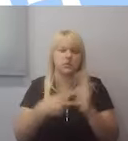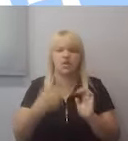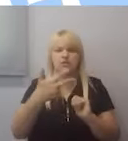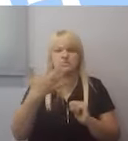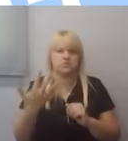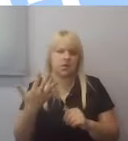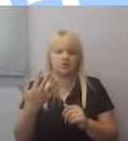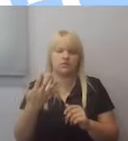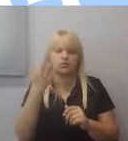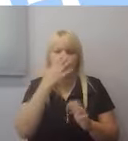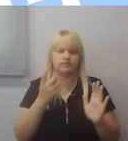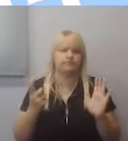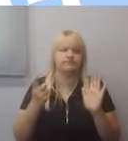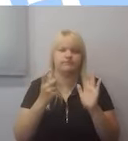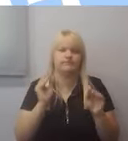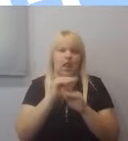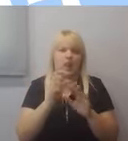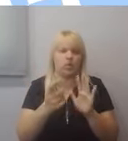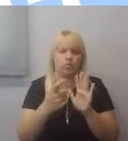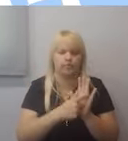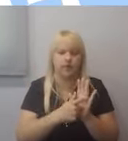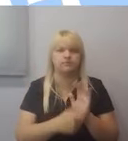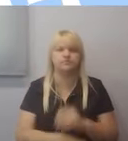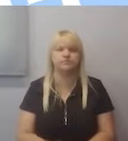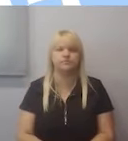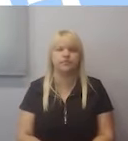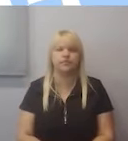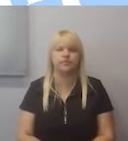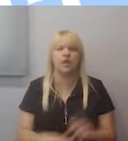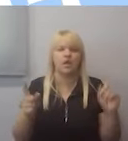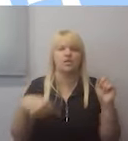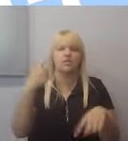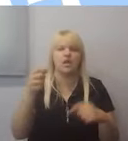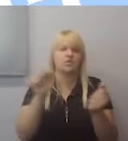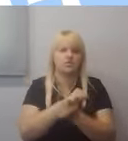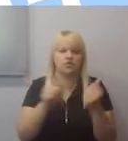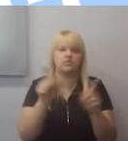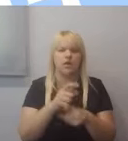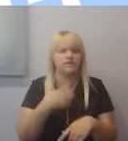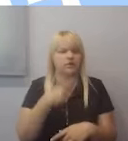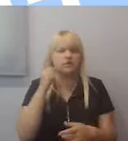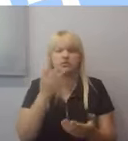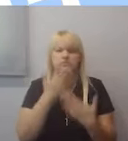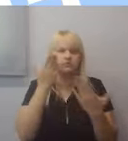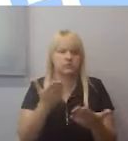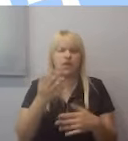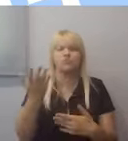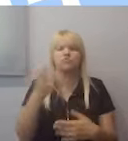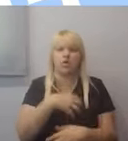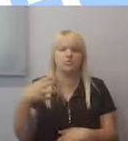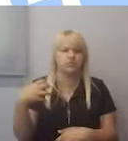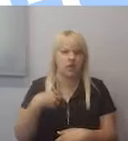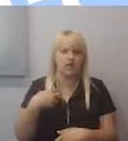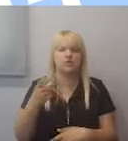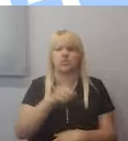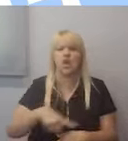pielikumā tā tad nākošais dokuments ar ko ir vērts iepazīties ir pašvaldību sadarbības teritorijas civilās aizsardzības